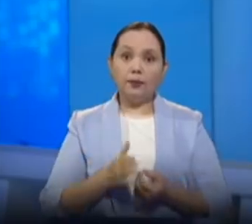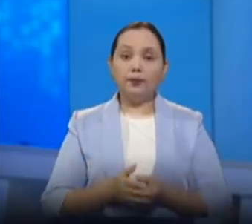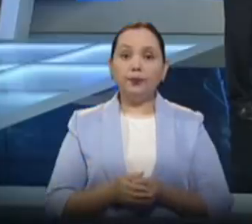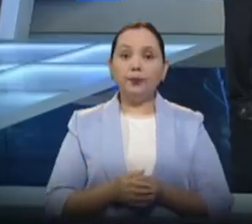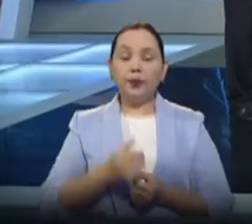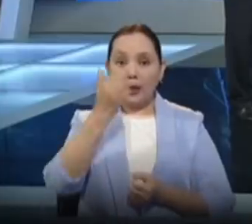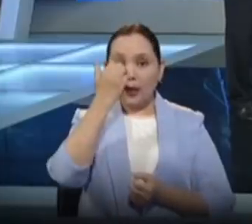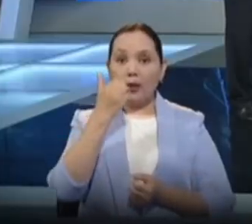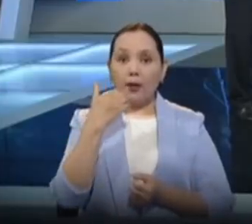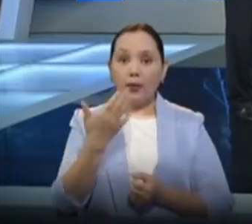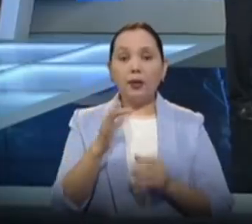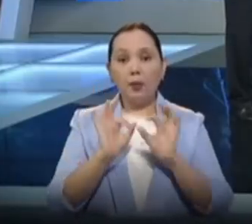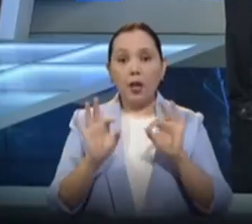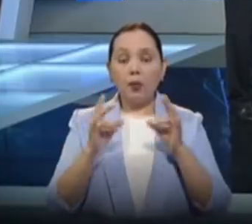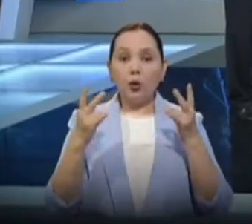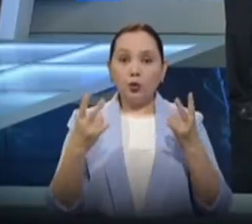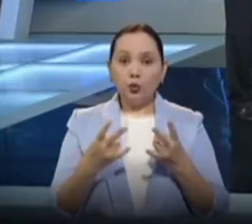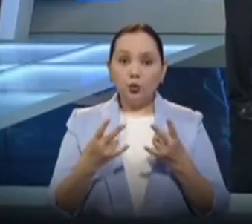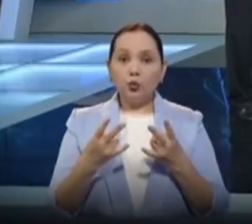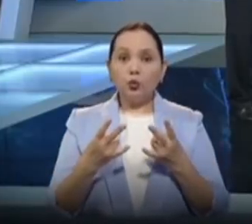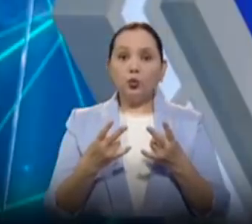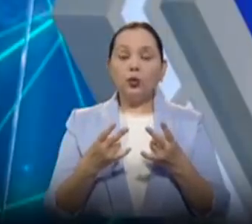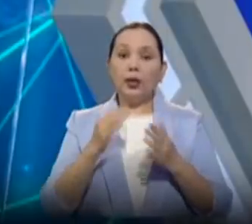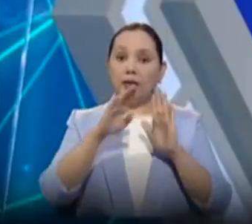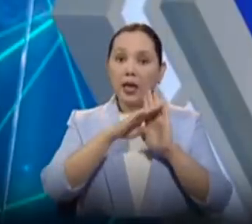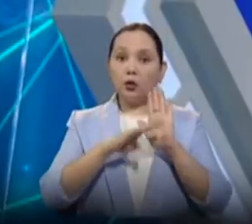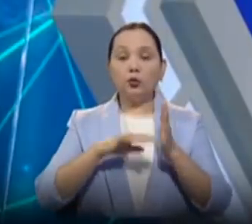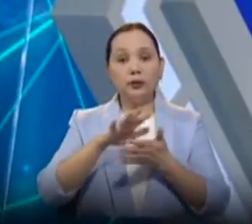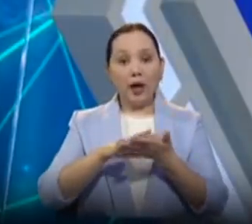Albatta, taqdim etilgan ma'lumotlar uchun rahmat. Dasturimiz esa davom etadi.